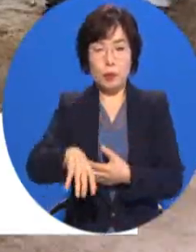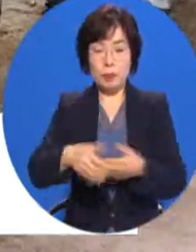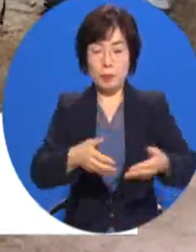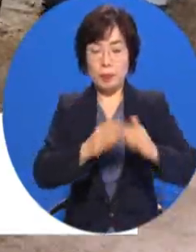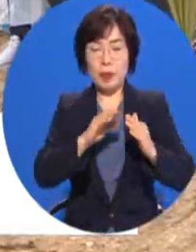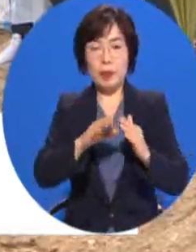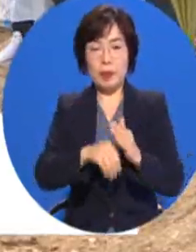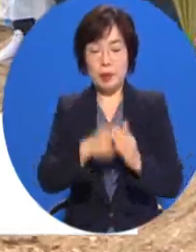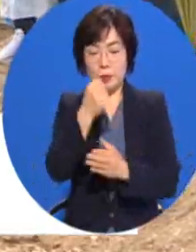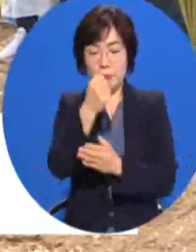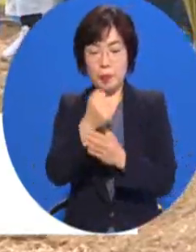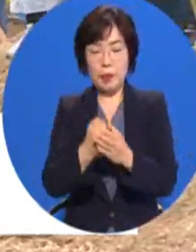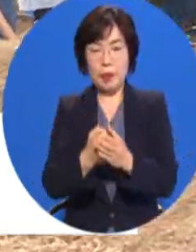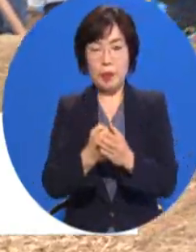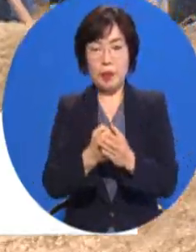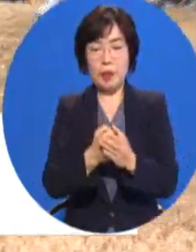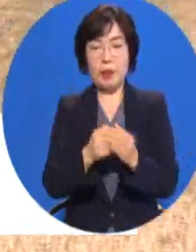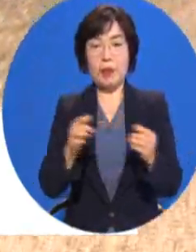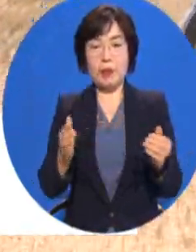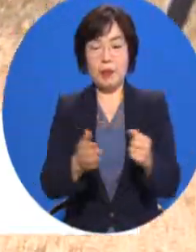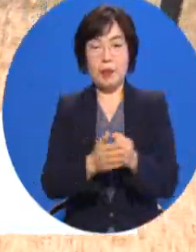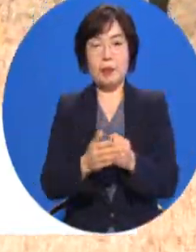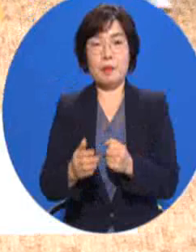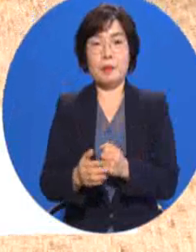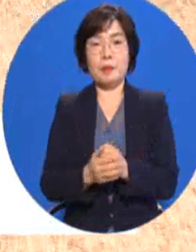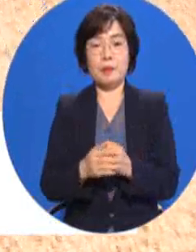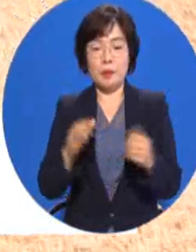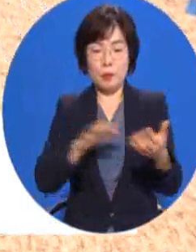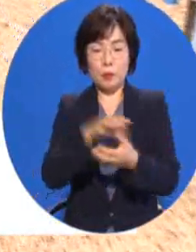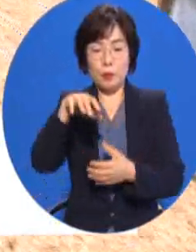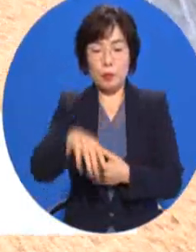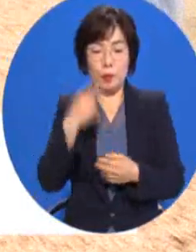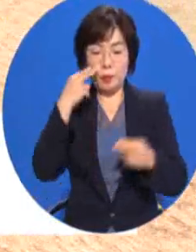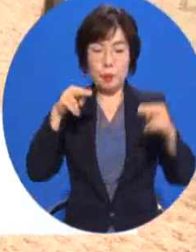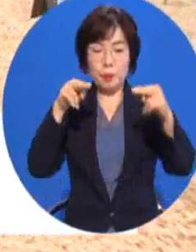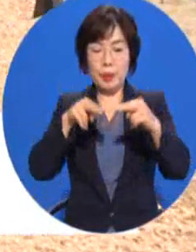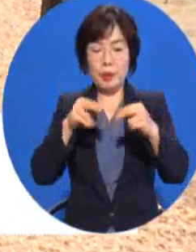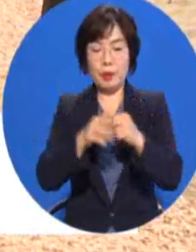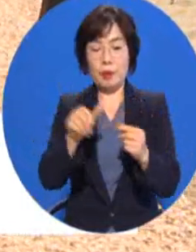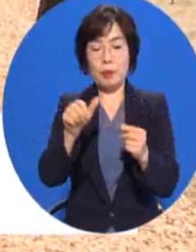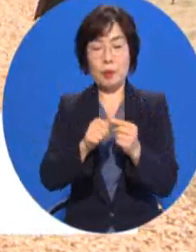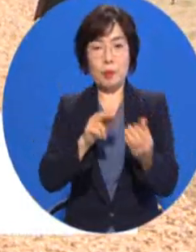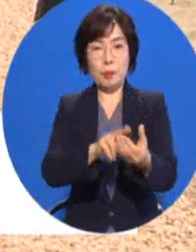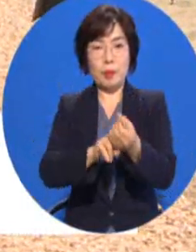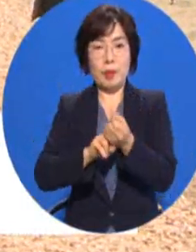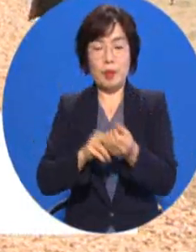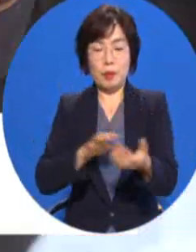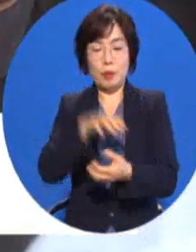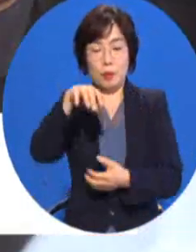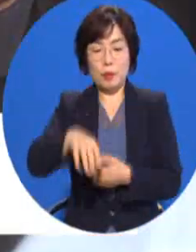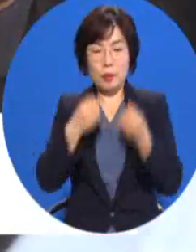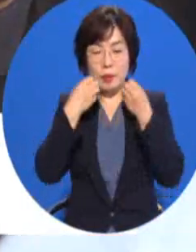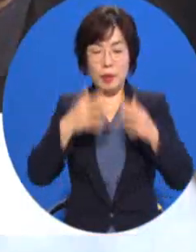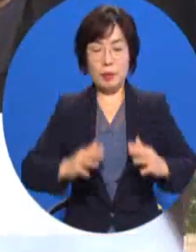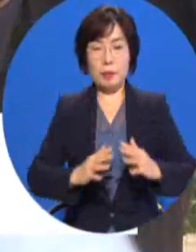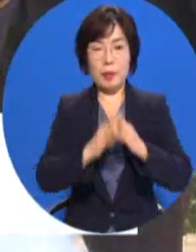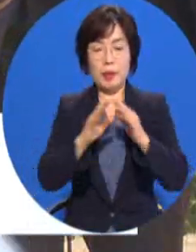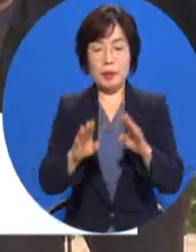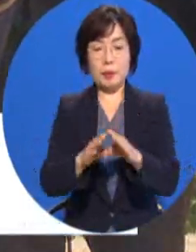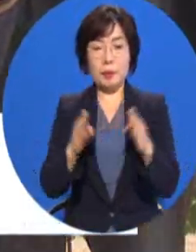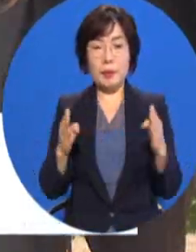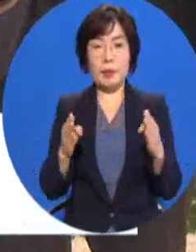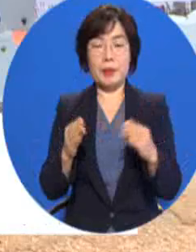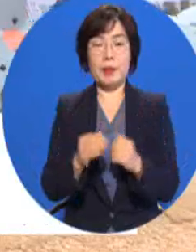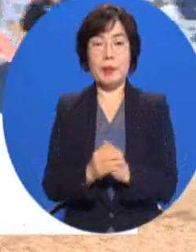당시 조성된 어린이 공원이 노후화됨에 따라 어린이 눈높이에 맞는 제5호 기적의 놀이터로 새롭게 조성해